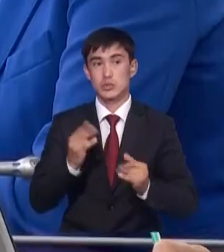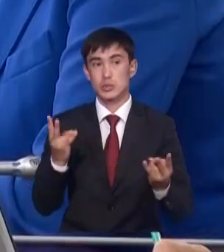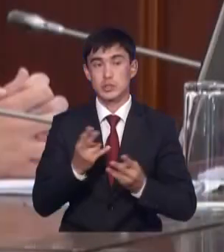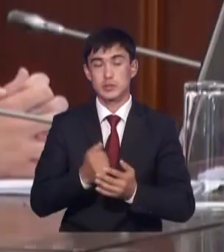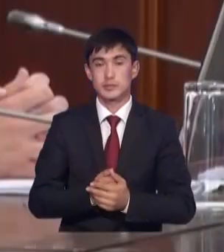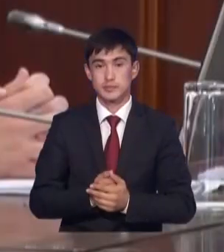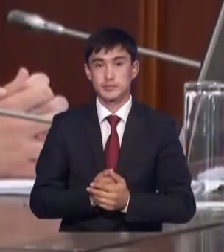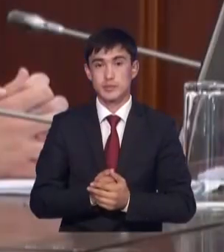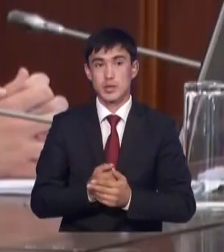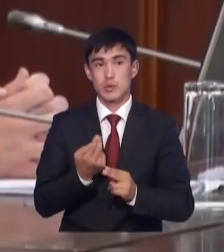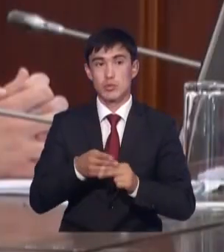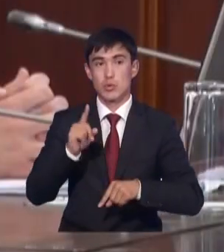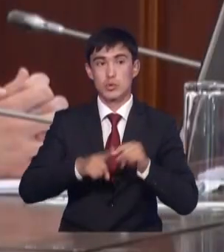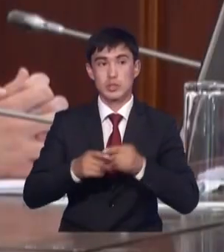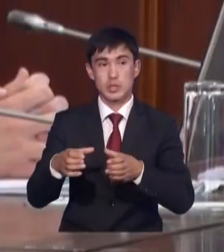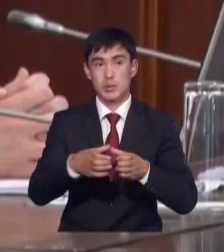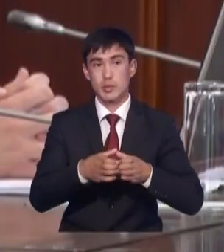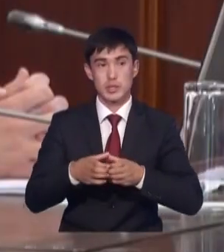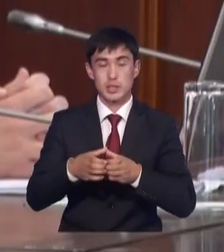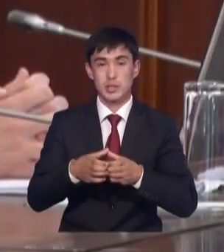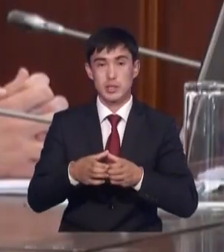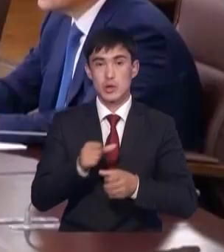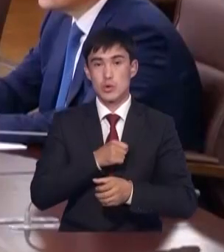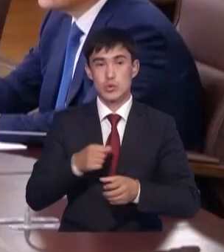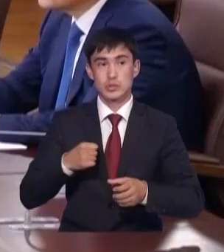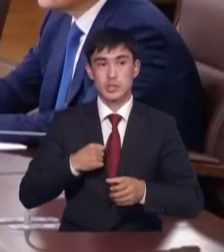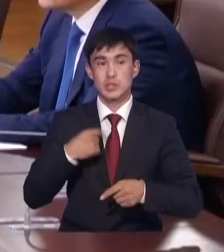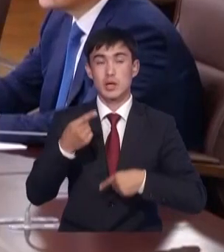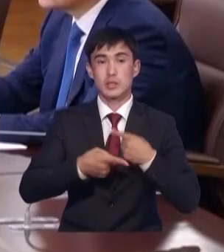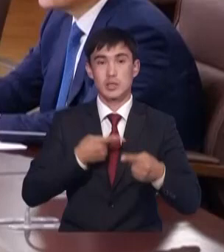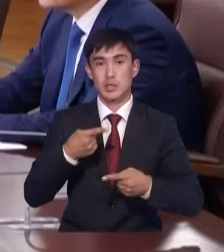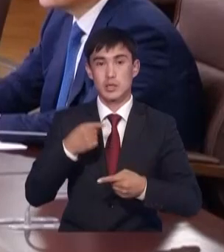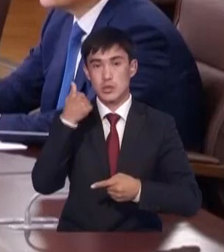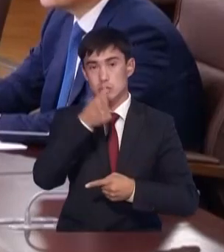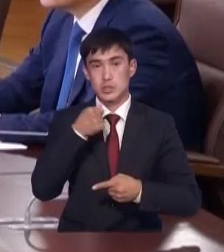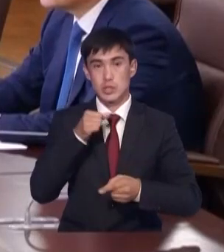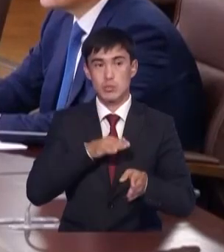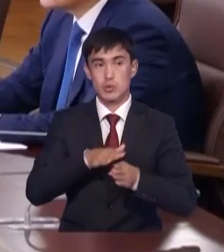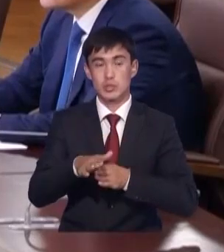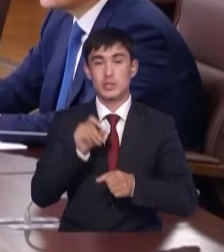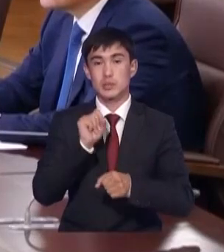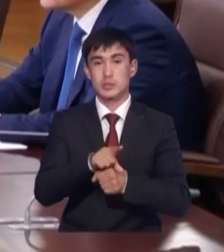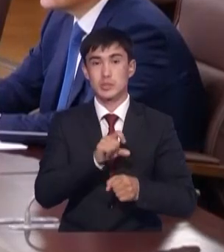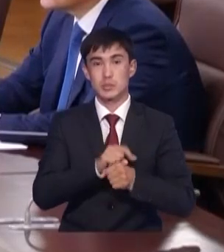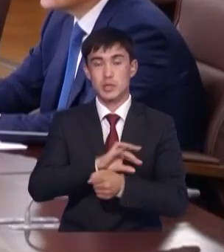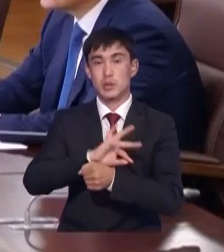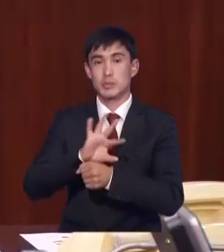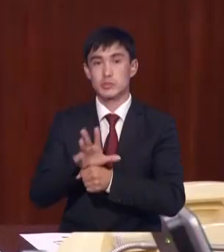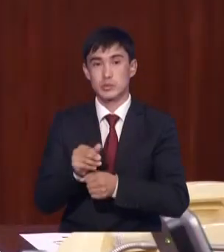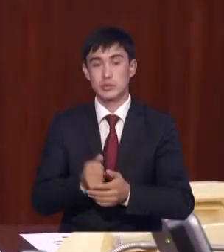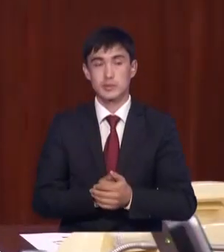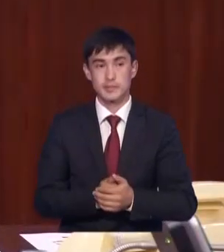қажет. Бұл отандық компанияларға өздерін алдағы бірнеше жылдар бойына тапсырыстармен қамтамасыз